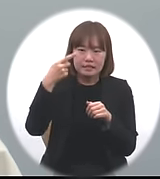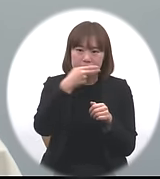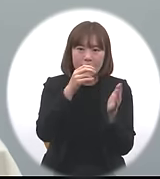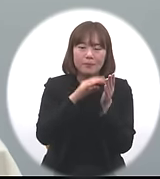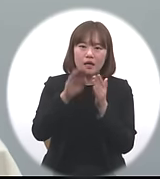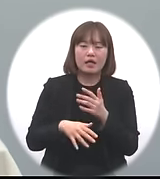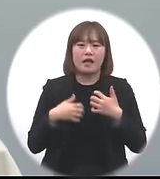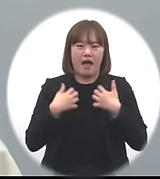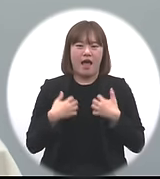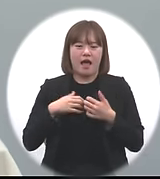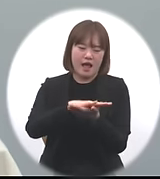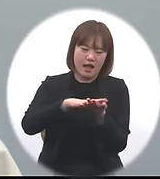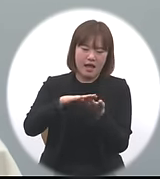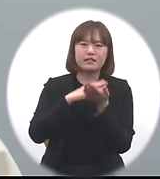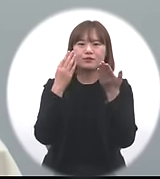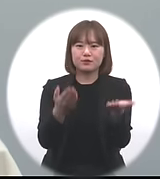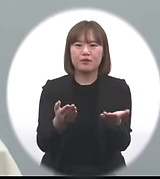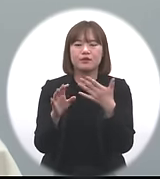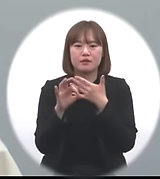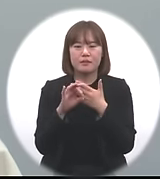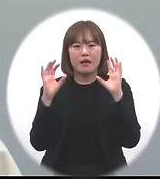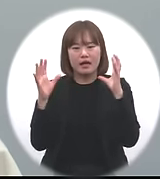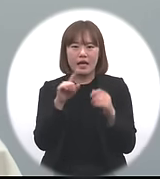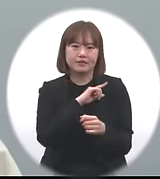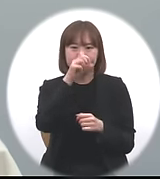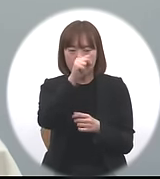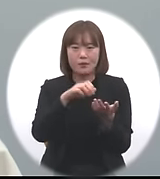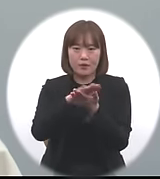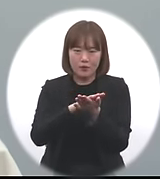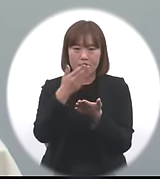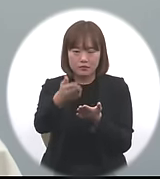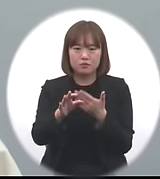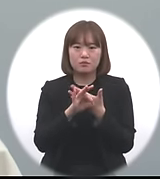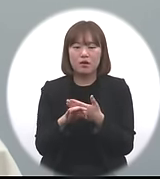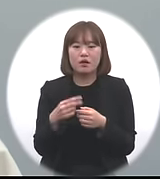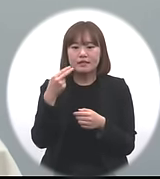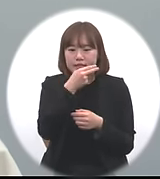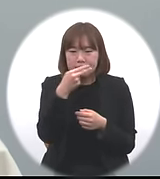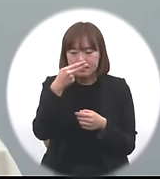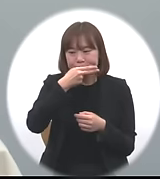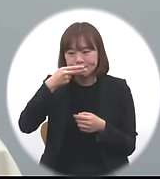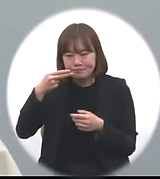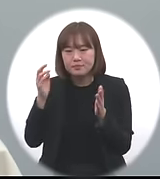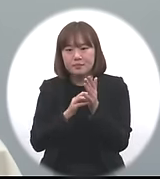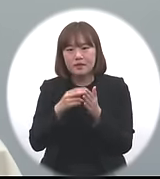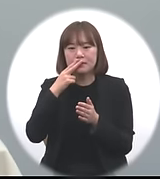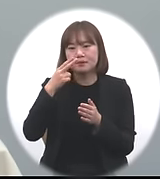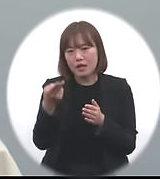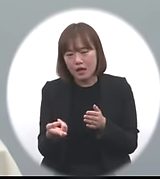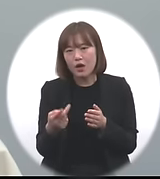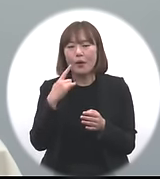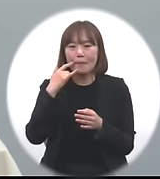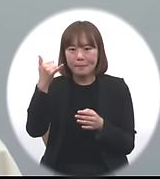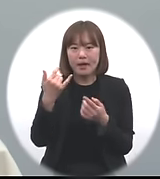애하고 미친 듯이 놀아주면 됩니다. 애가 제일 좋아하는 놀이를 해주면 오늘 이를 세개좀 닦았어요. 그러고 난 다음에 칫솔 내려놓고